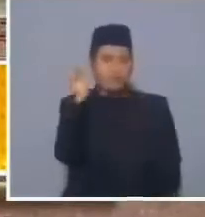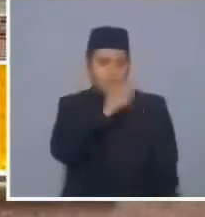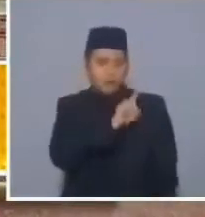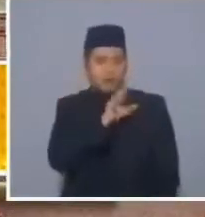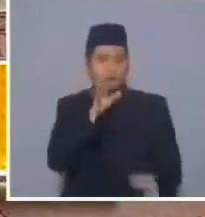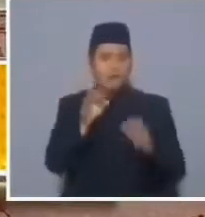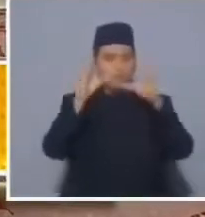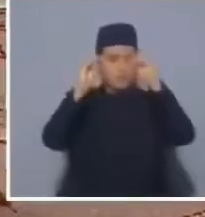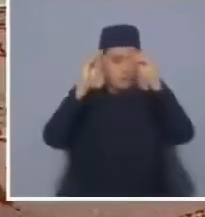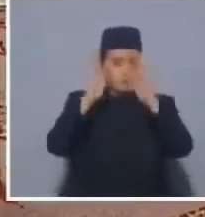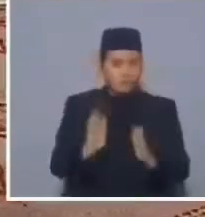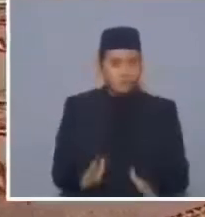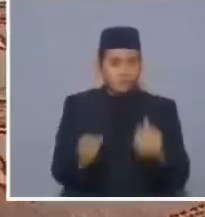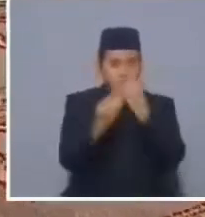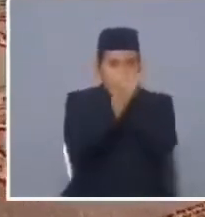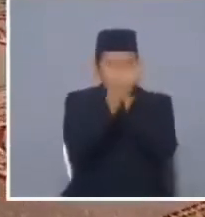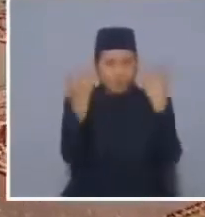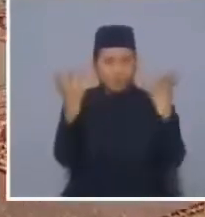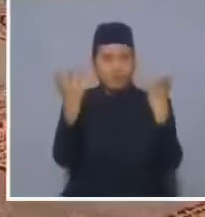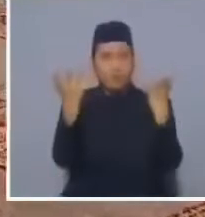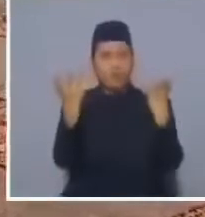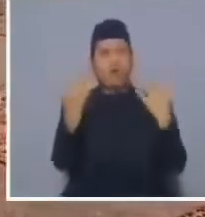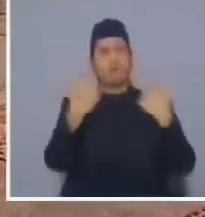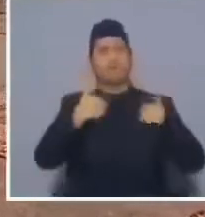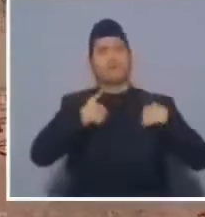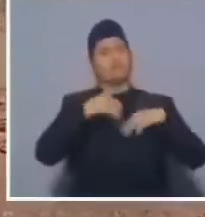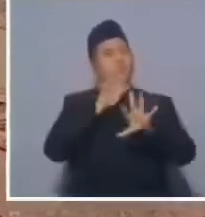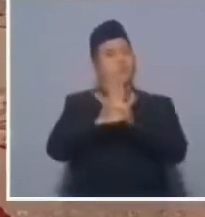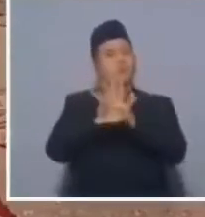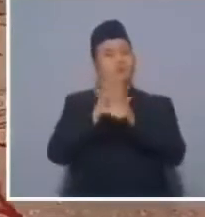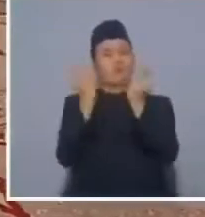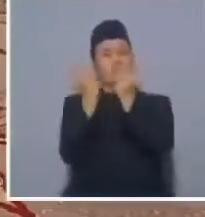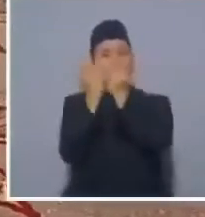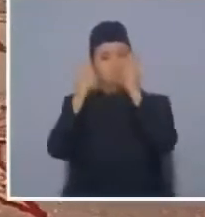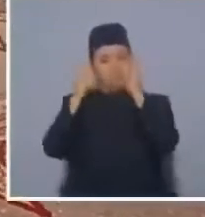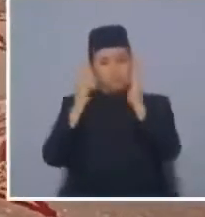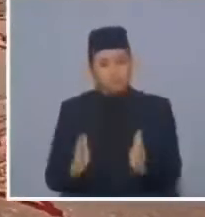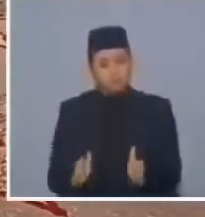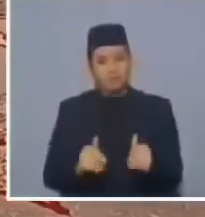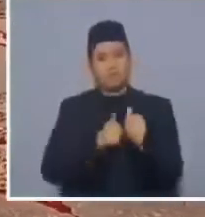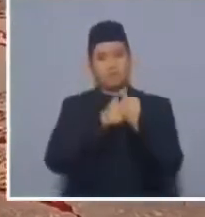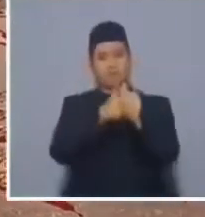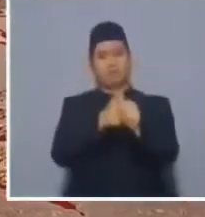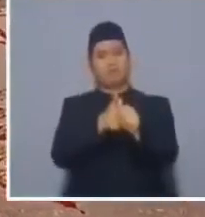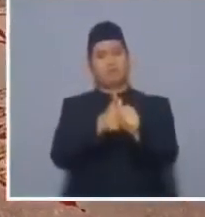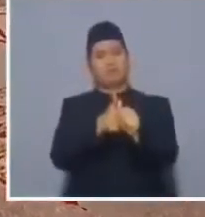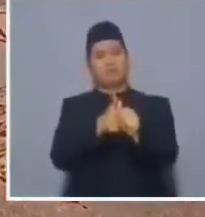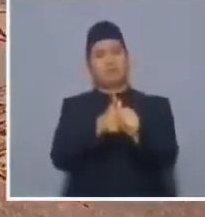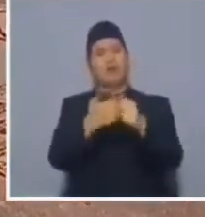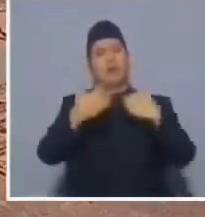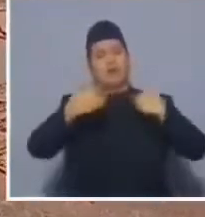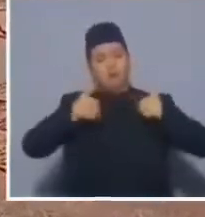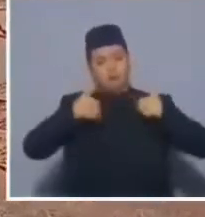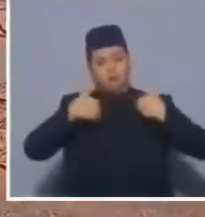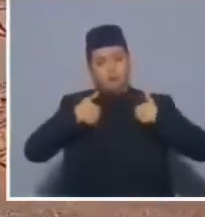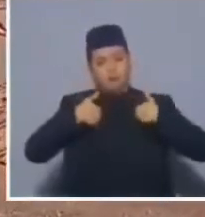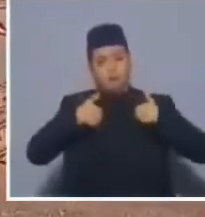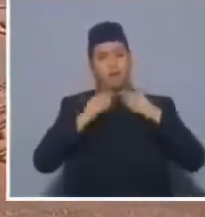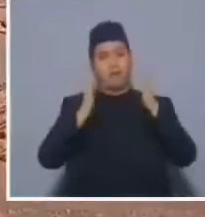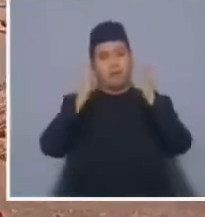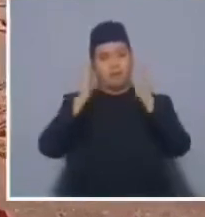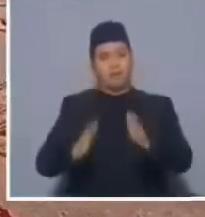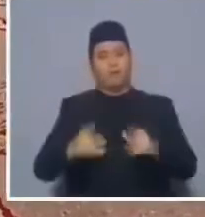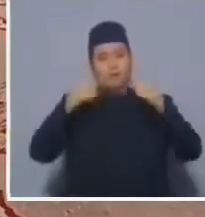dia bukan ahlinya, dan ramai anak murid akan mengikutinya. Dalam kaedah sekarang ada influencer yang bukan